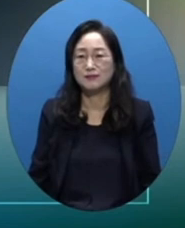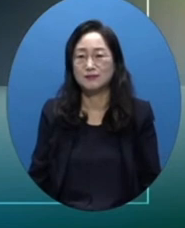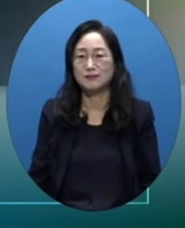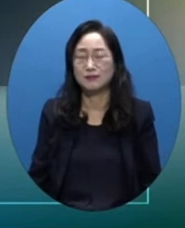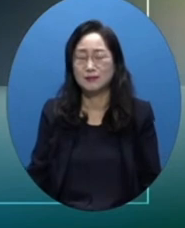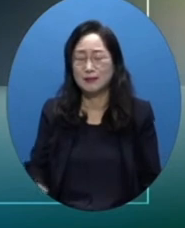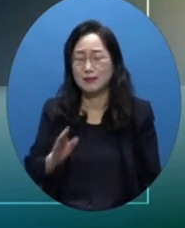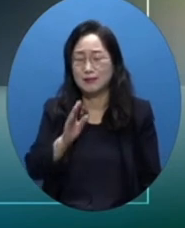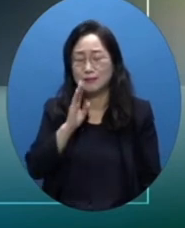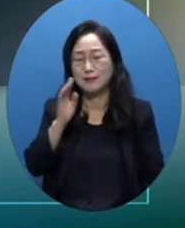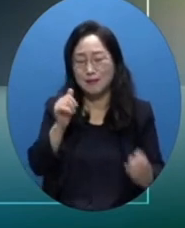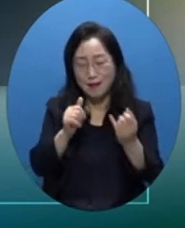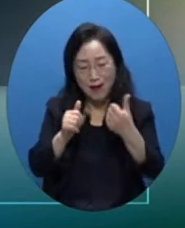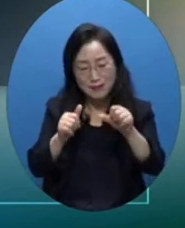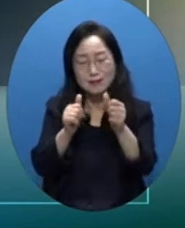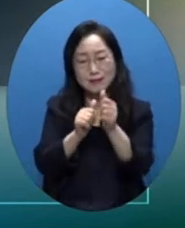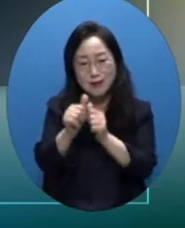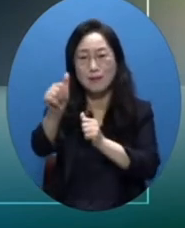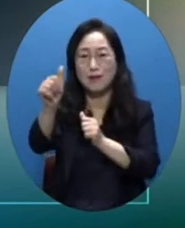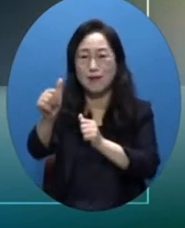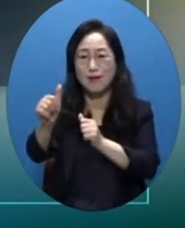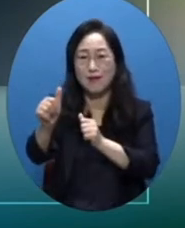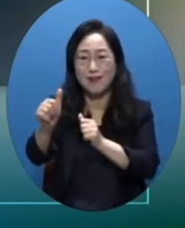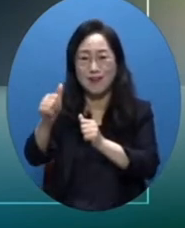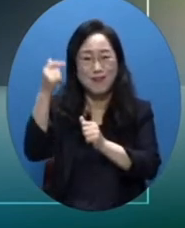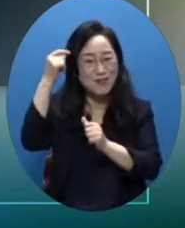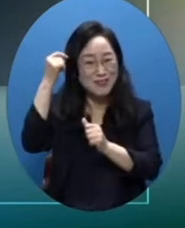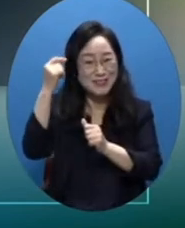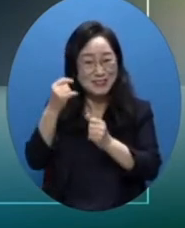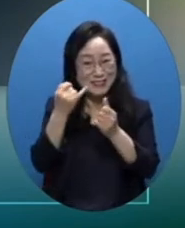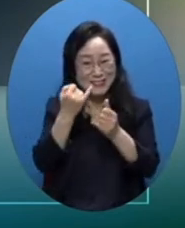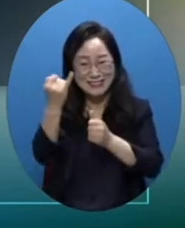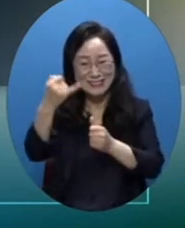애가 얼마나 잘생겼는지. 제가 남자입니다. 머리가 길어서 그렇지.